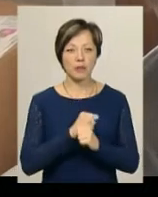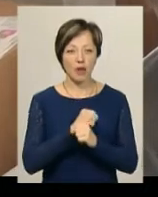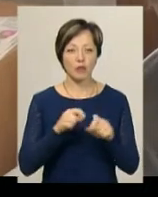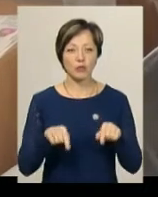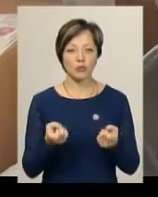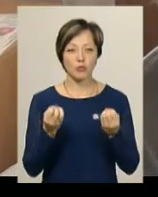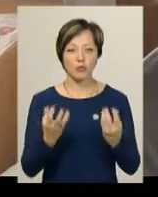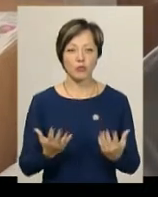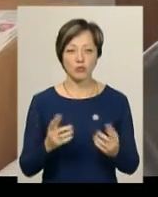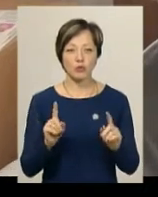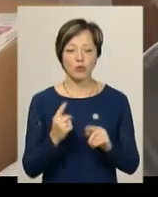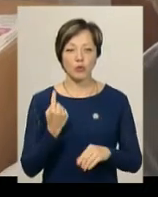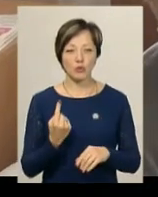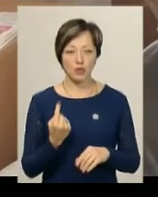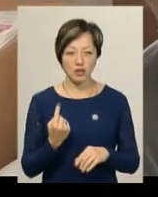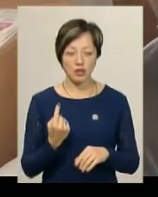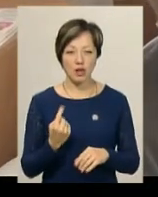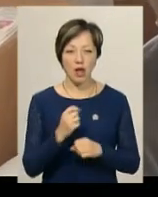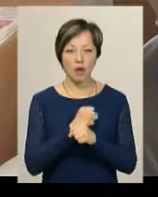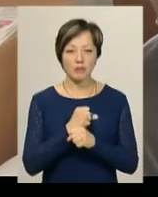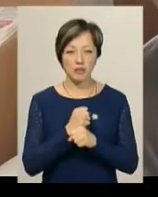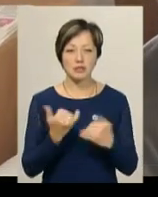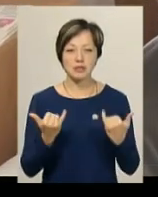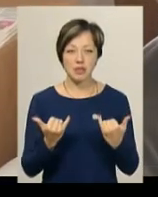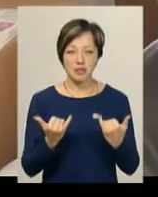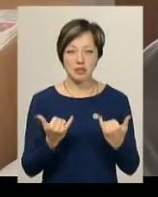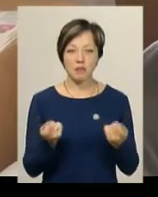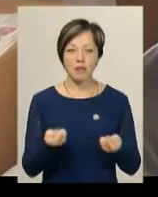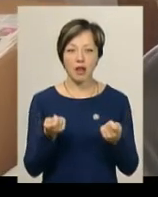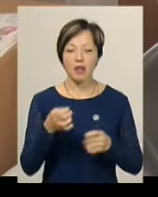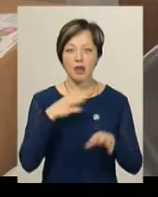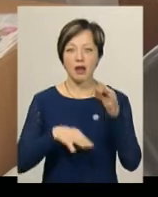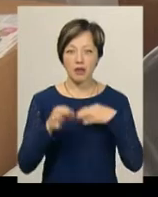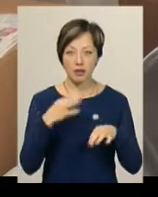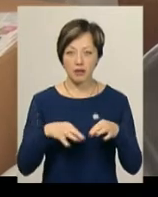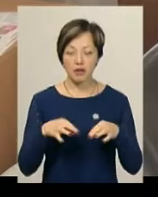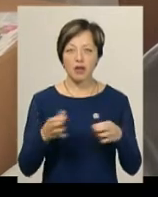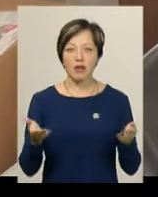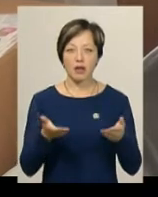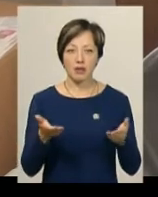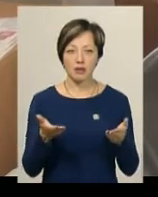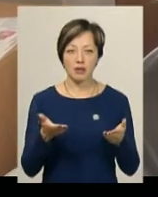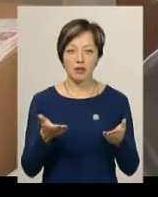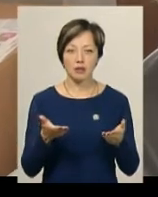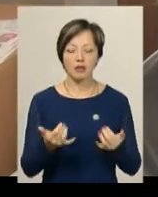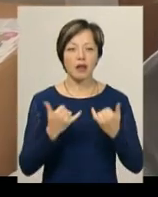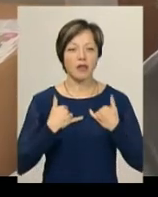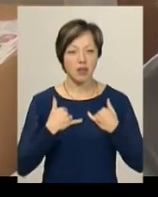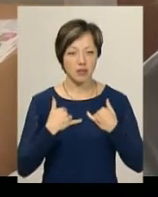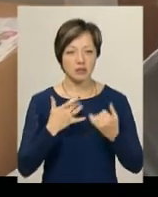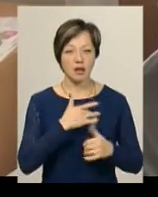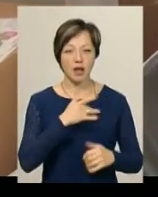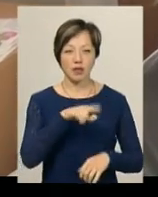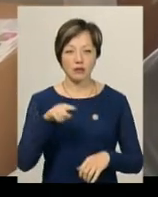А тут просто тільки що одне, то, що в аптеці зараз мало ліків, які, ну не знаю, які просто для нас, для